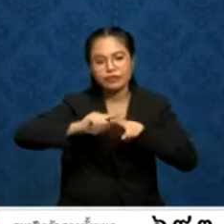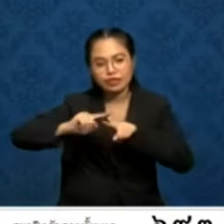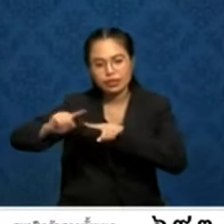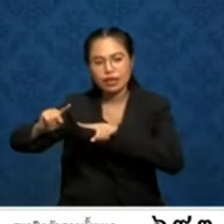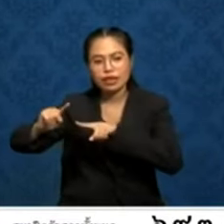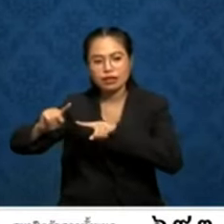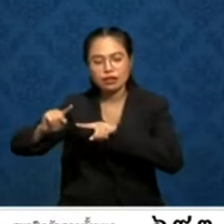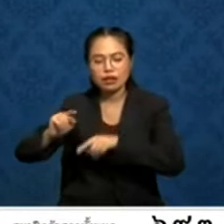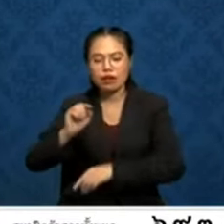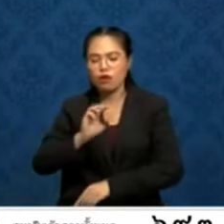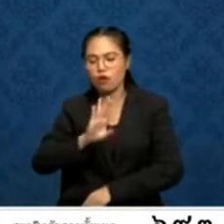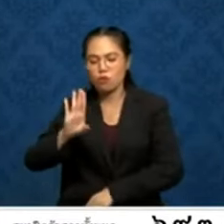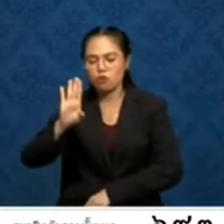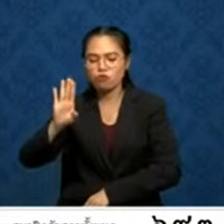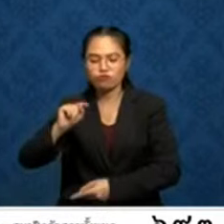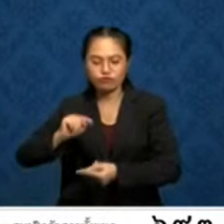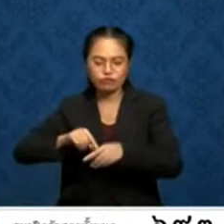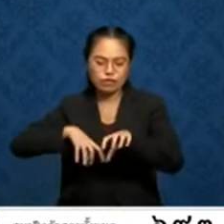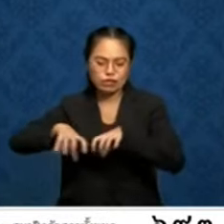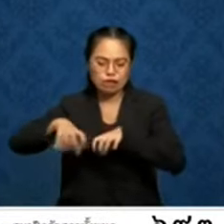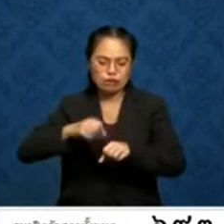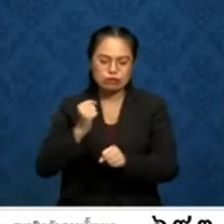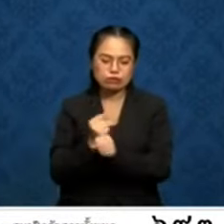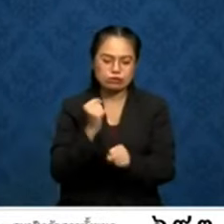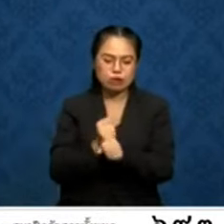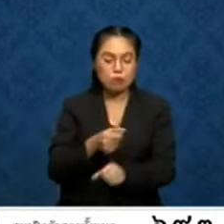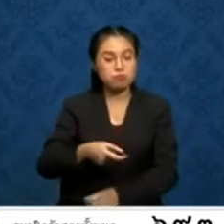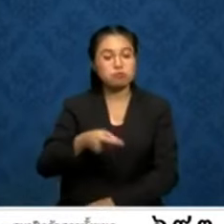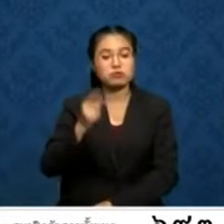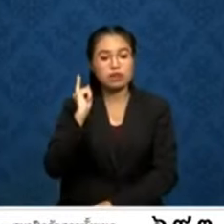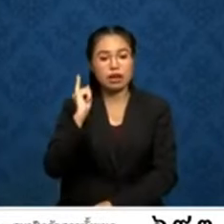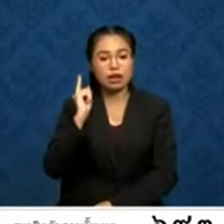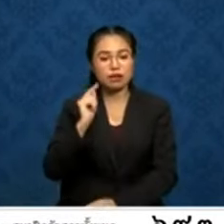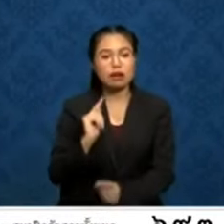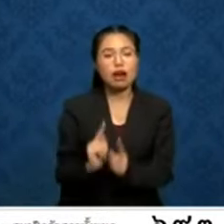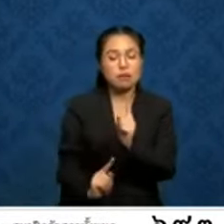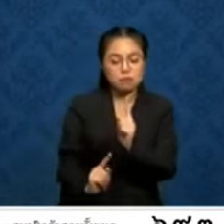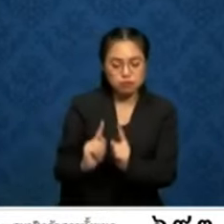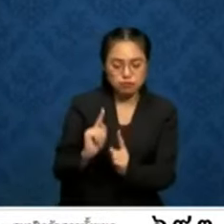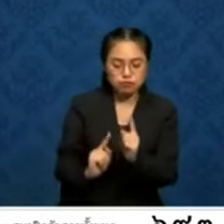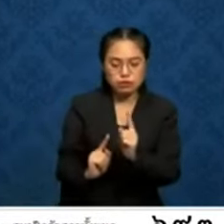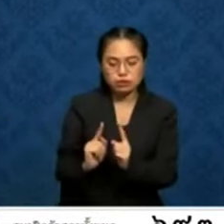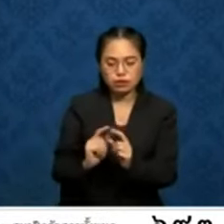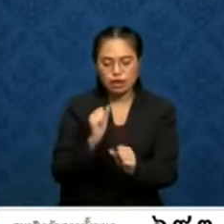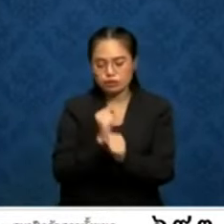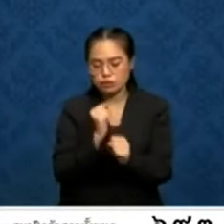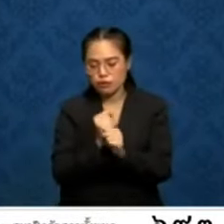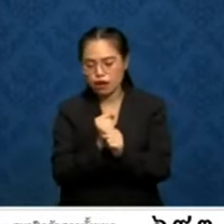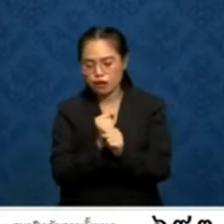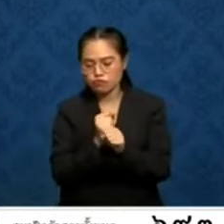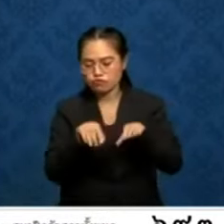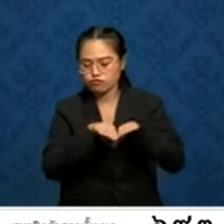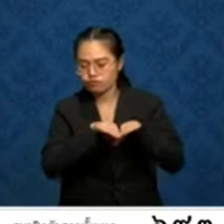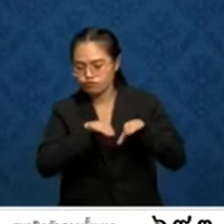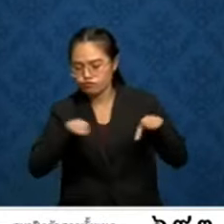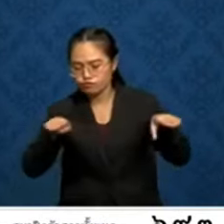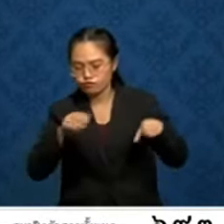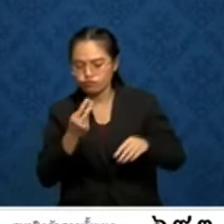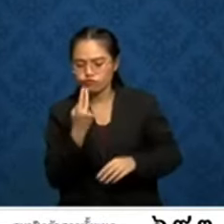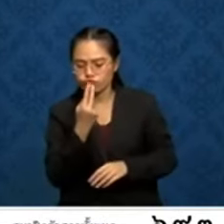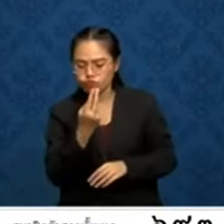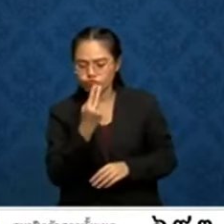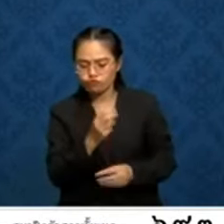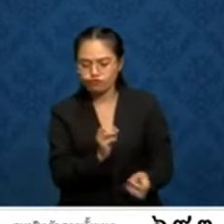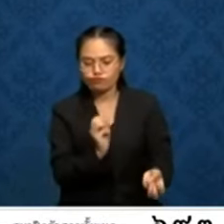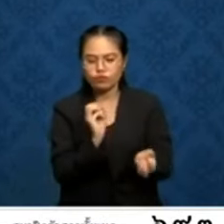ใหญ่โตเทอะทะและเชื่องช้ารูปแบบการประเมินและตัวชี้วัดการทำงานไม่สะท้อนความต้องการ